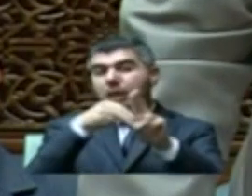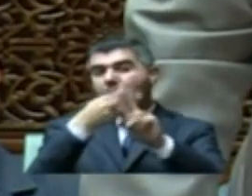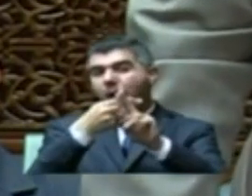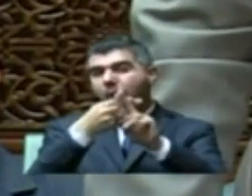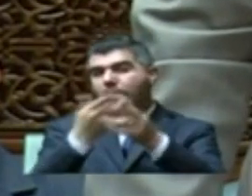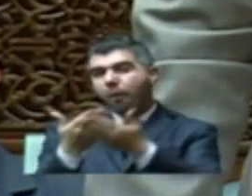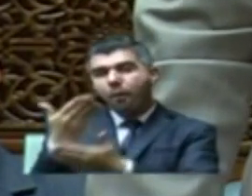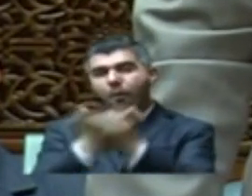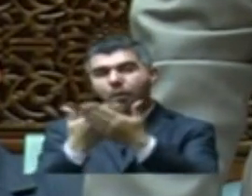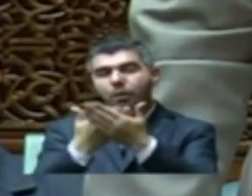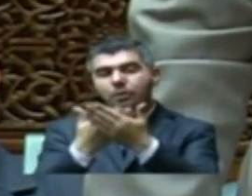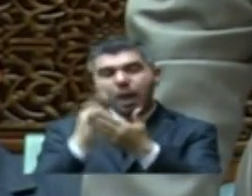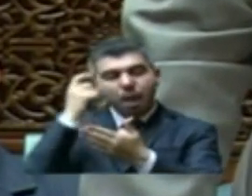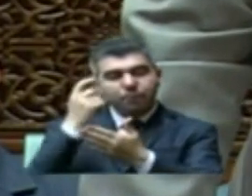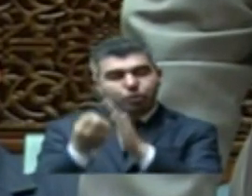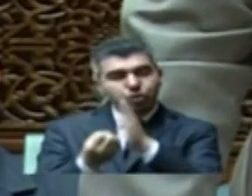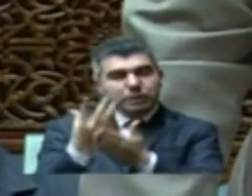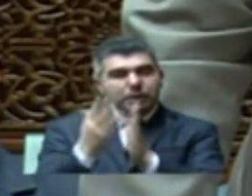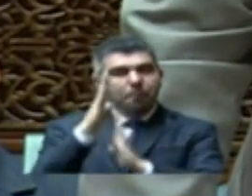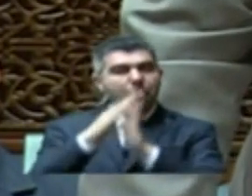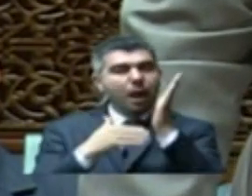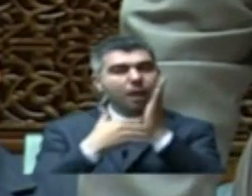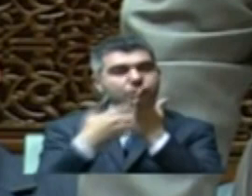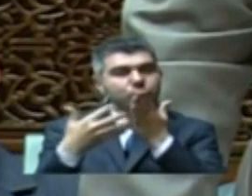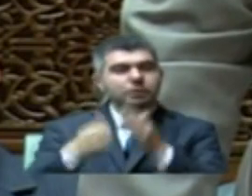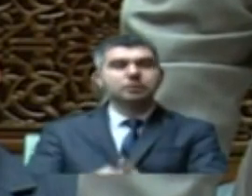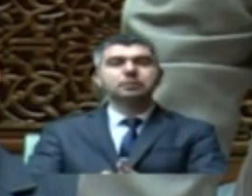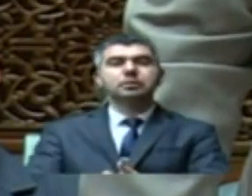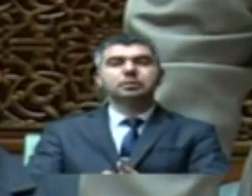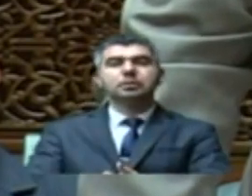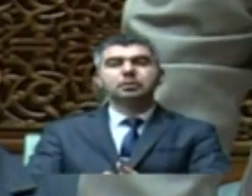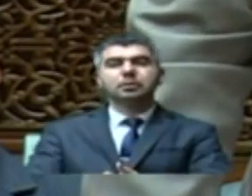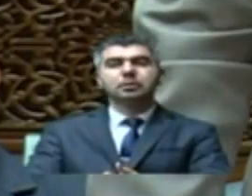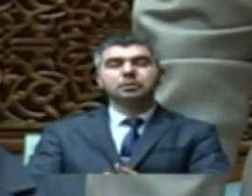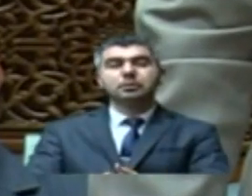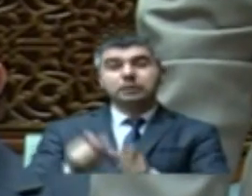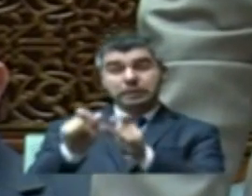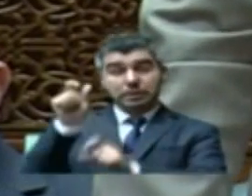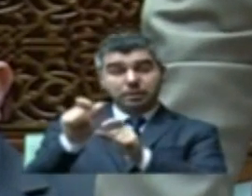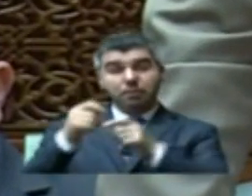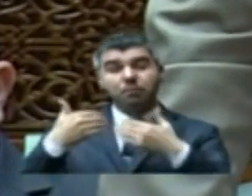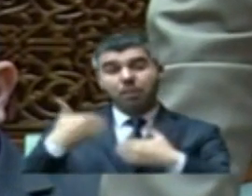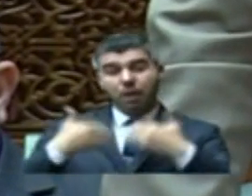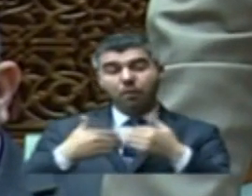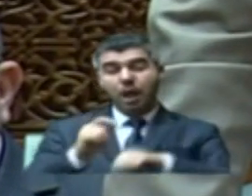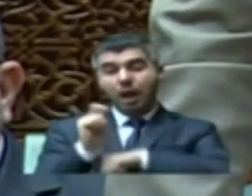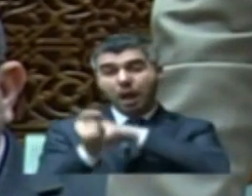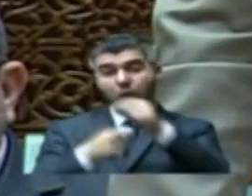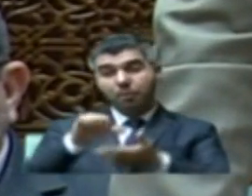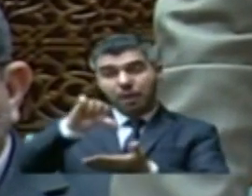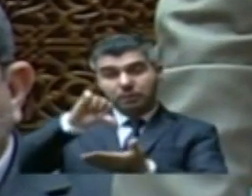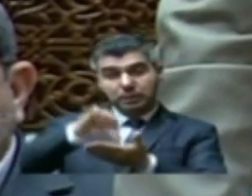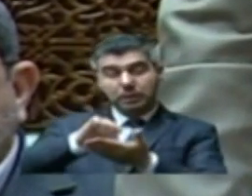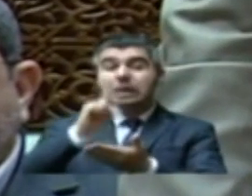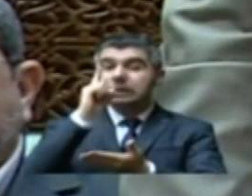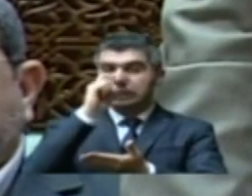ومن خلال بلورة برامج استعجالية، خاصة وأن هذه الفئة تعاني في الوسط القروي أكثر مما تعاني في